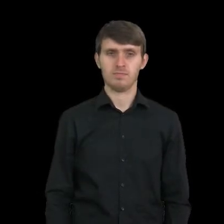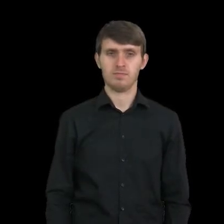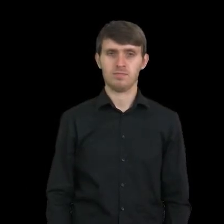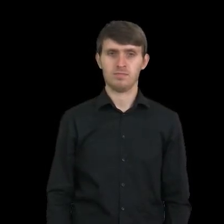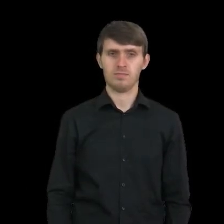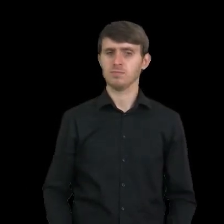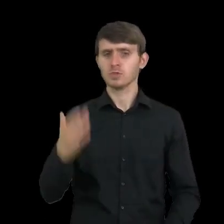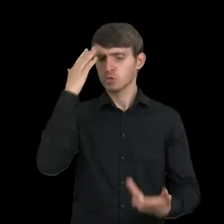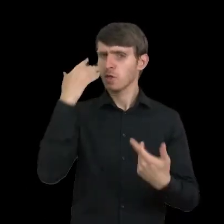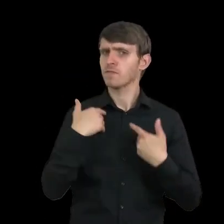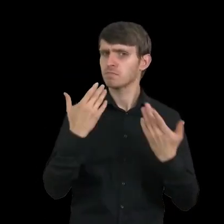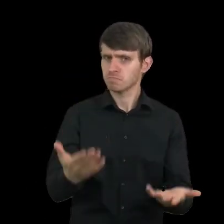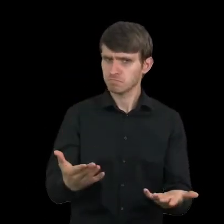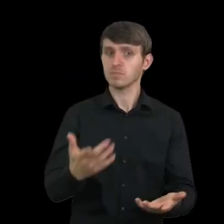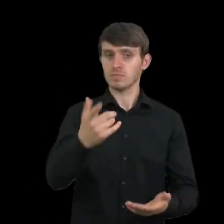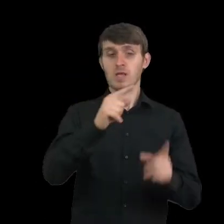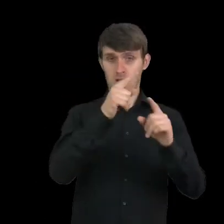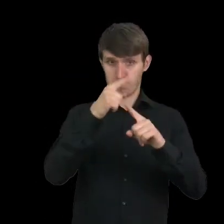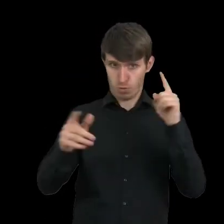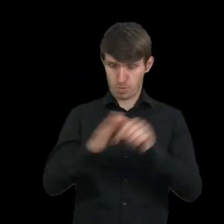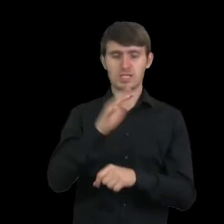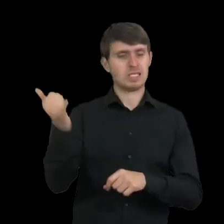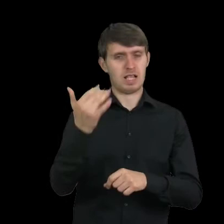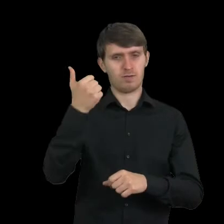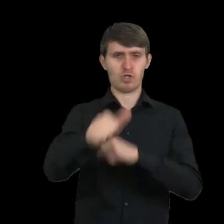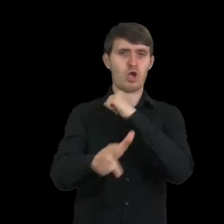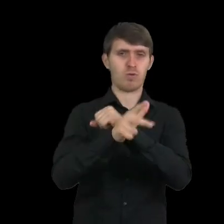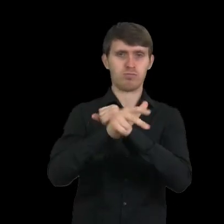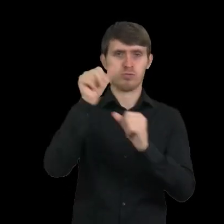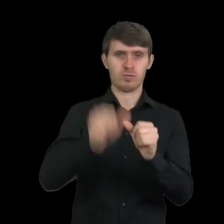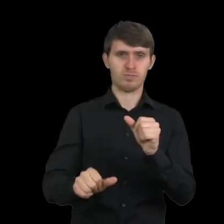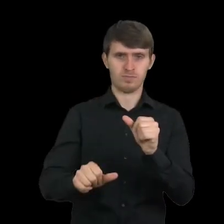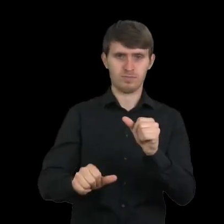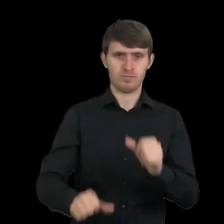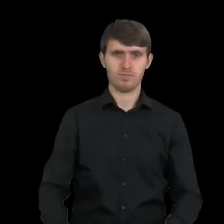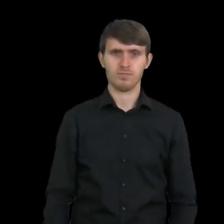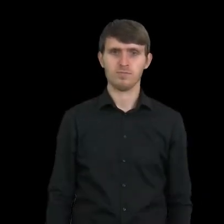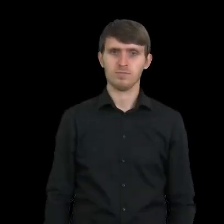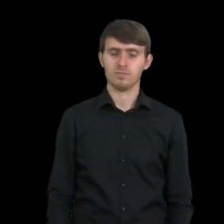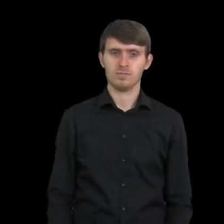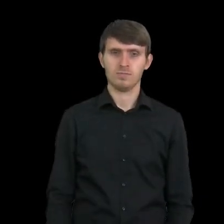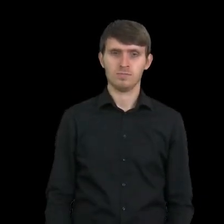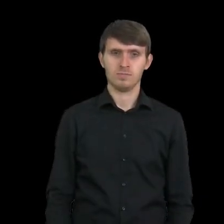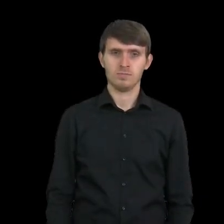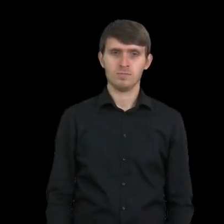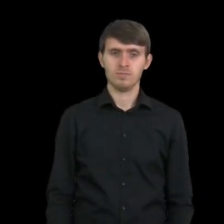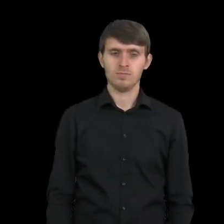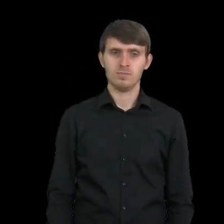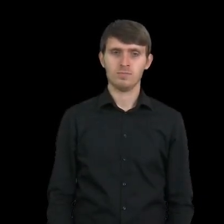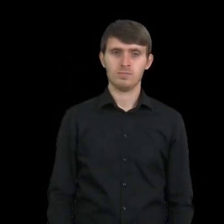półpełnym? Kąt półpełny ma miarę 180 stopni. Oj,